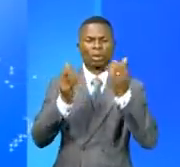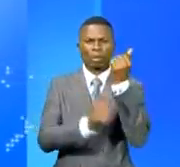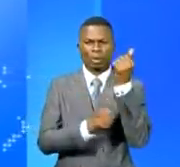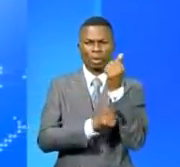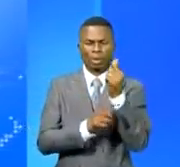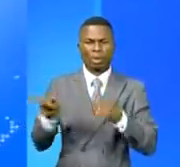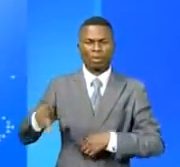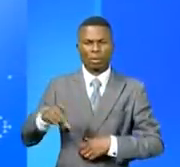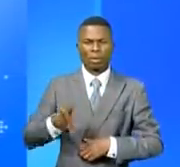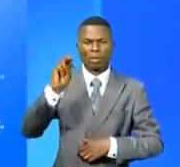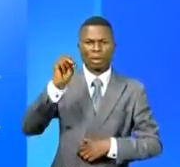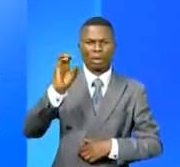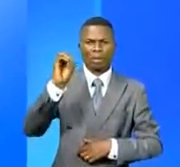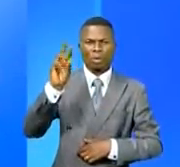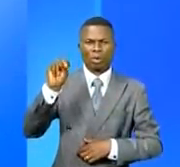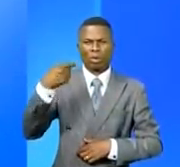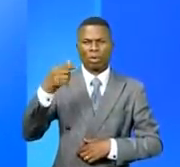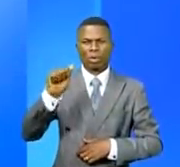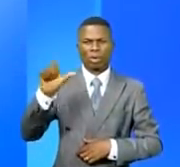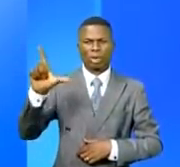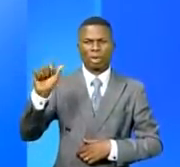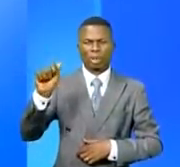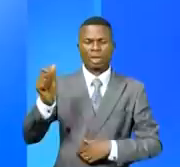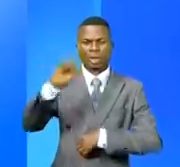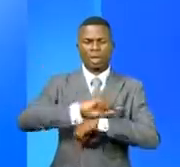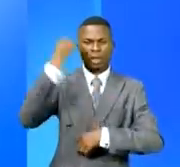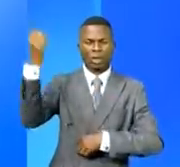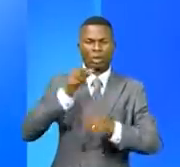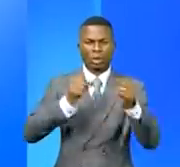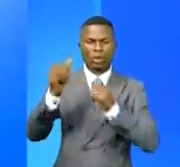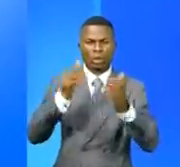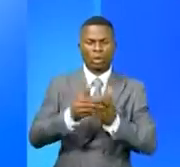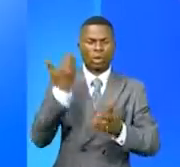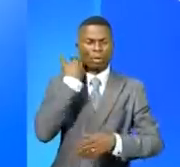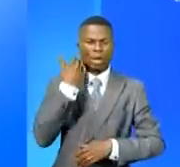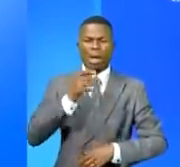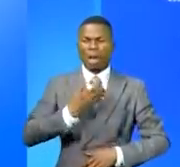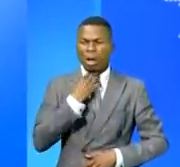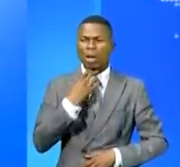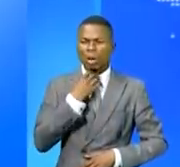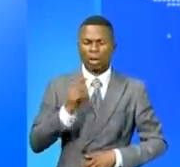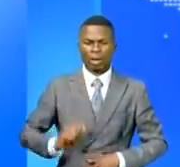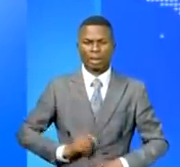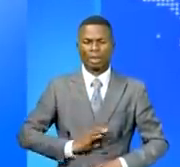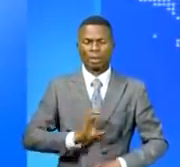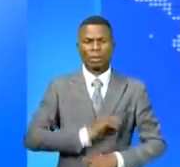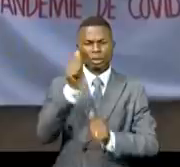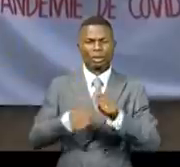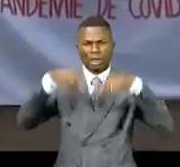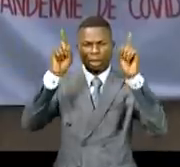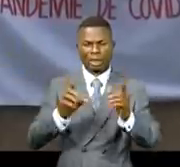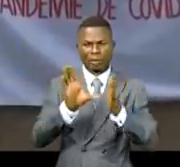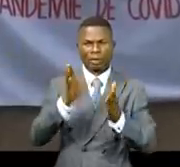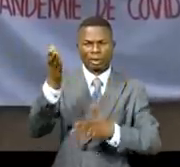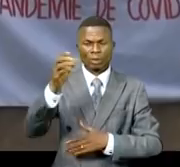la province de la Mongala à l'occasion de la journée mondiale de lutte contre la tuberculose célébrée chaque année. Suivez.